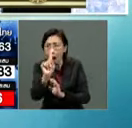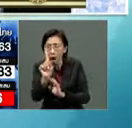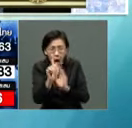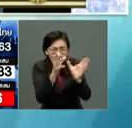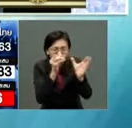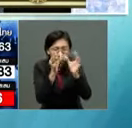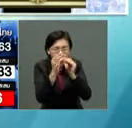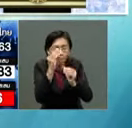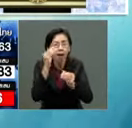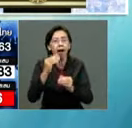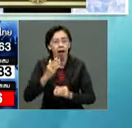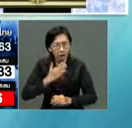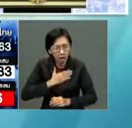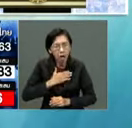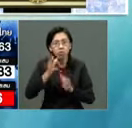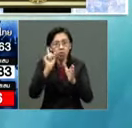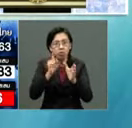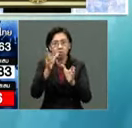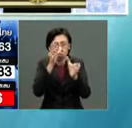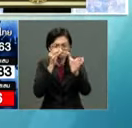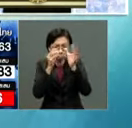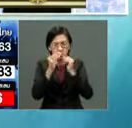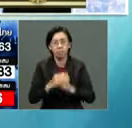องของการใช้